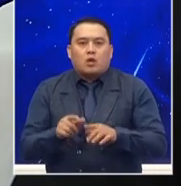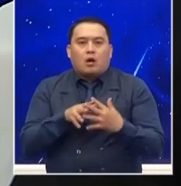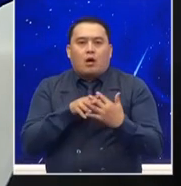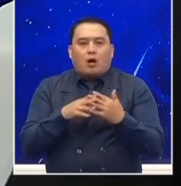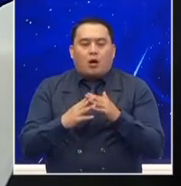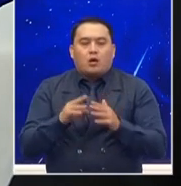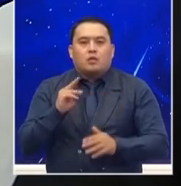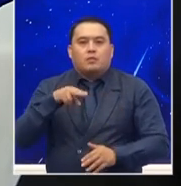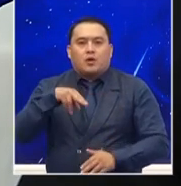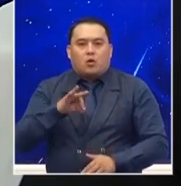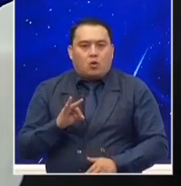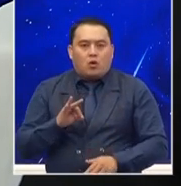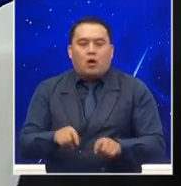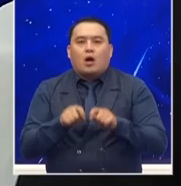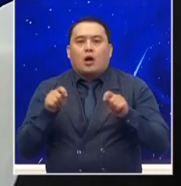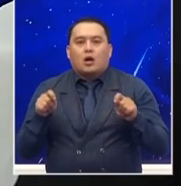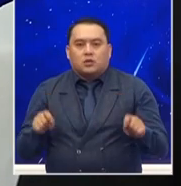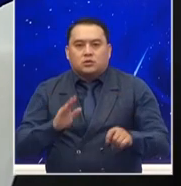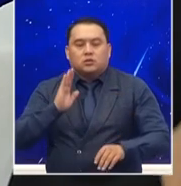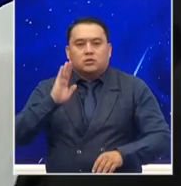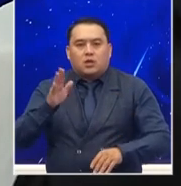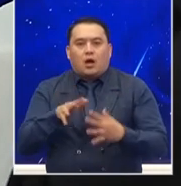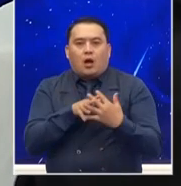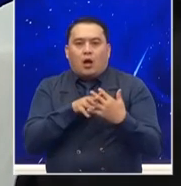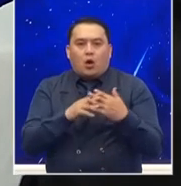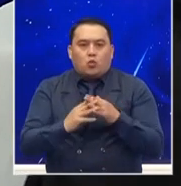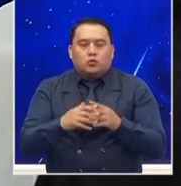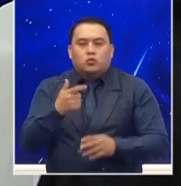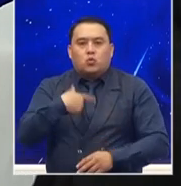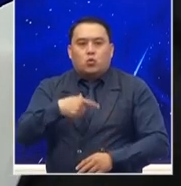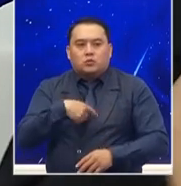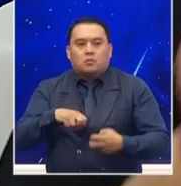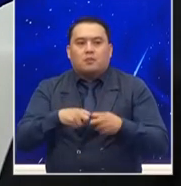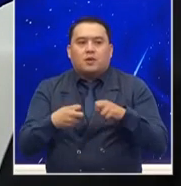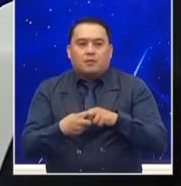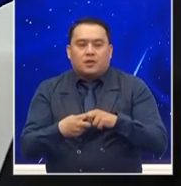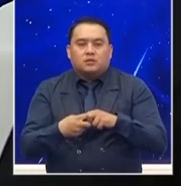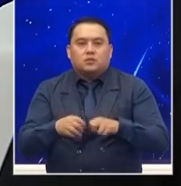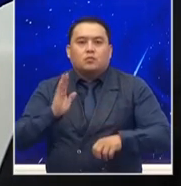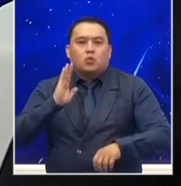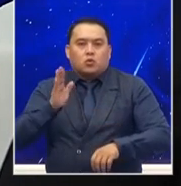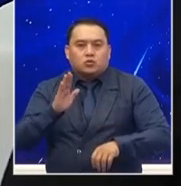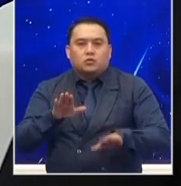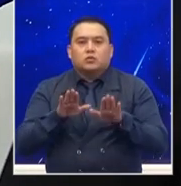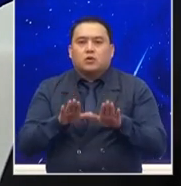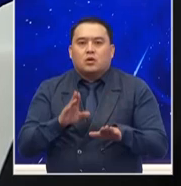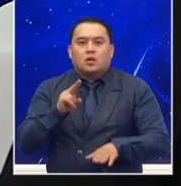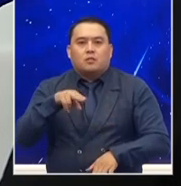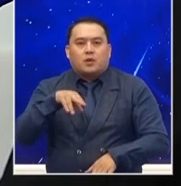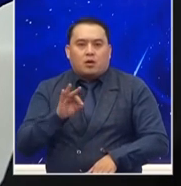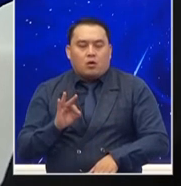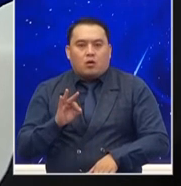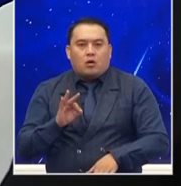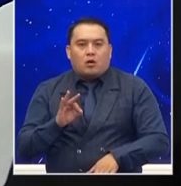жерде үкіметтік емес ұйым ашылып жатса, сол ауылының өзінің мәселелері болып жатса, тек қана үкімет бізге